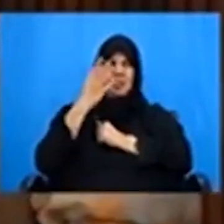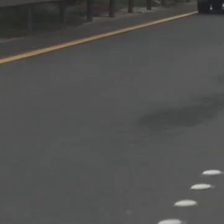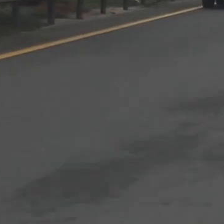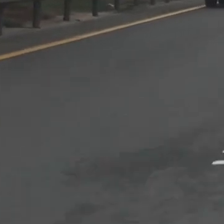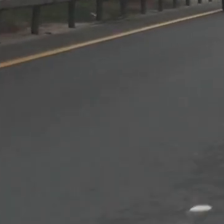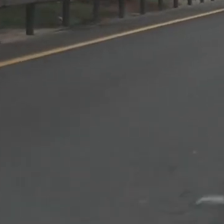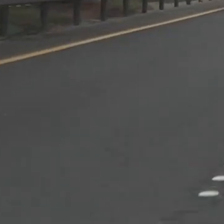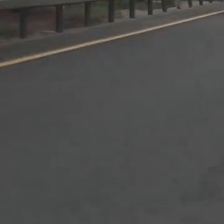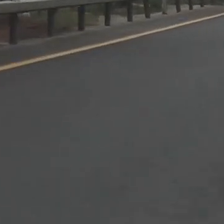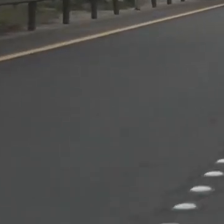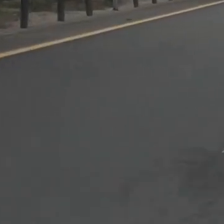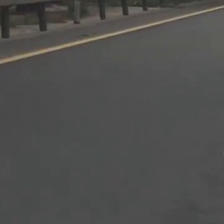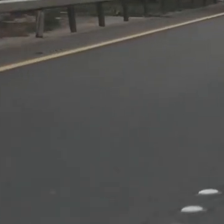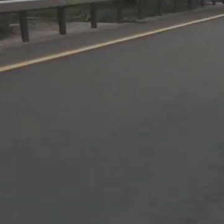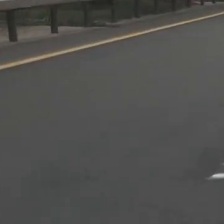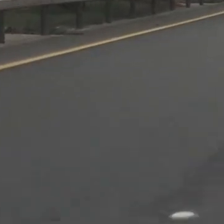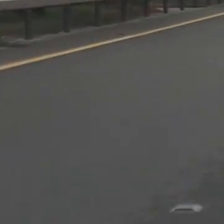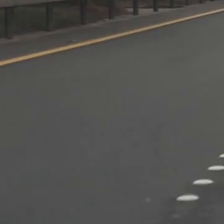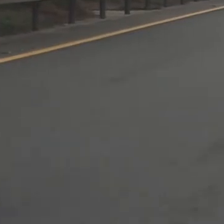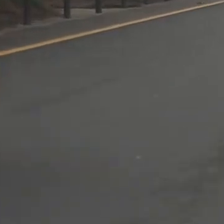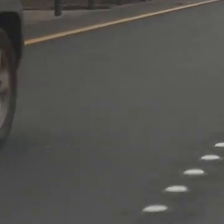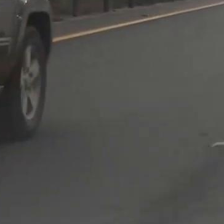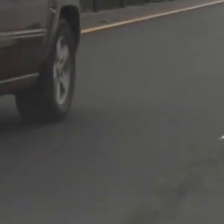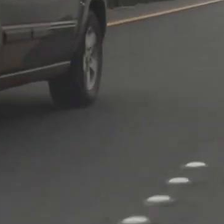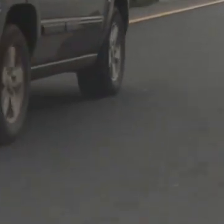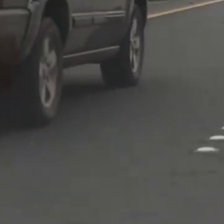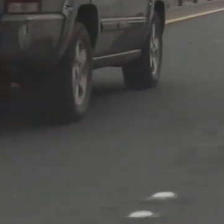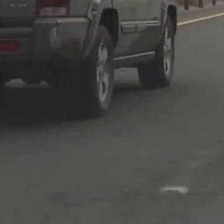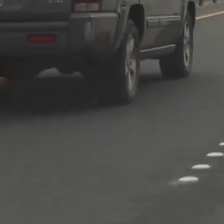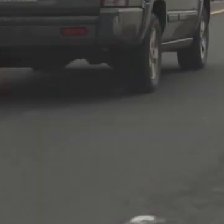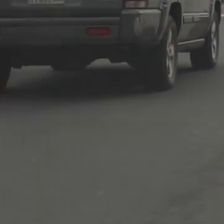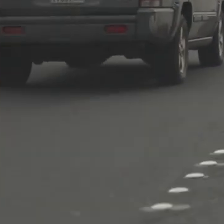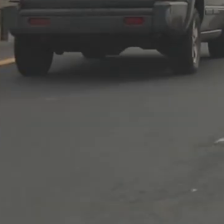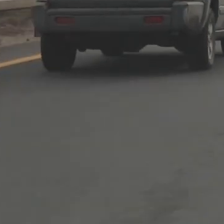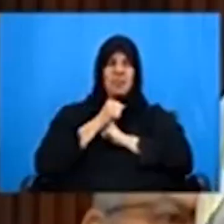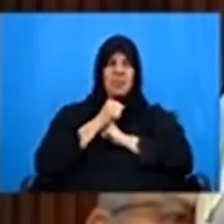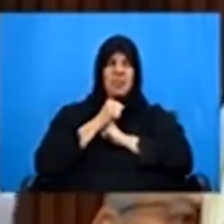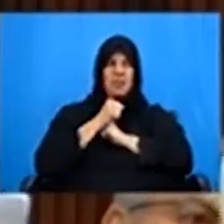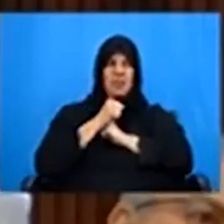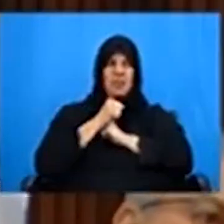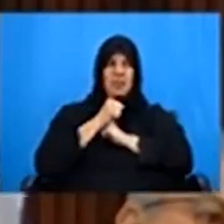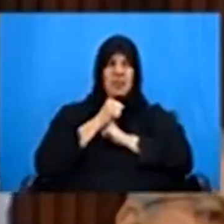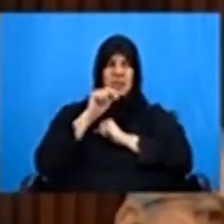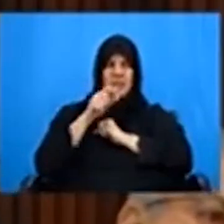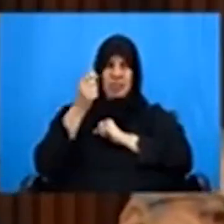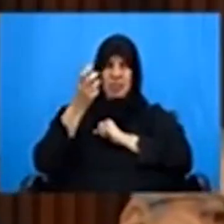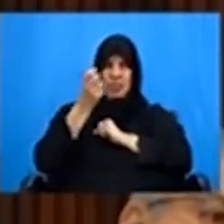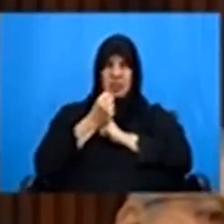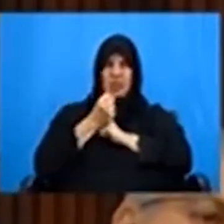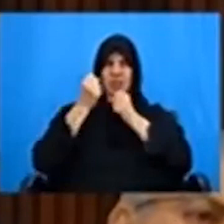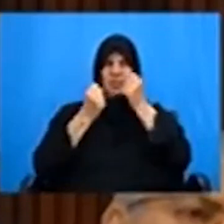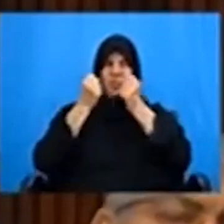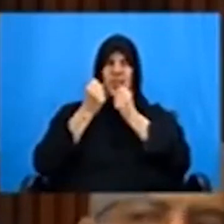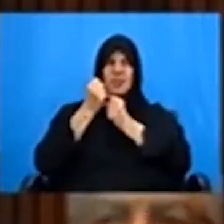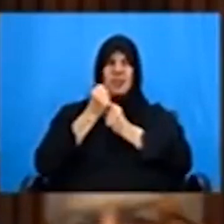3 و4 و5. رحنا إلى سنغافورة وشفنا أن عندهم نظامهم 10 سنوات. اللي بيشتري مركبة لازم